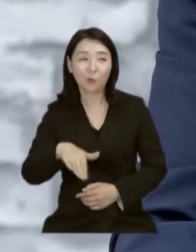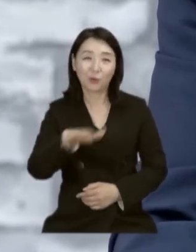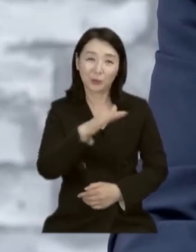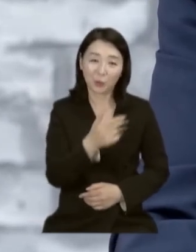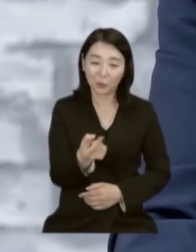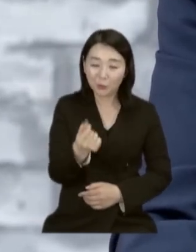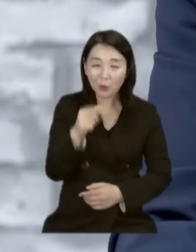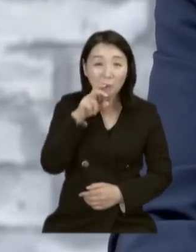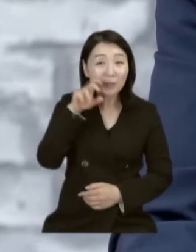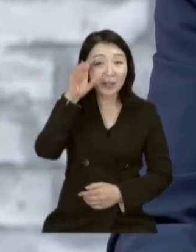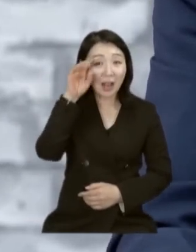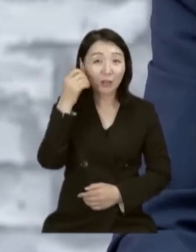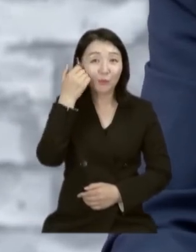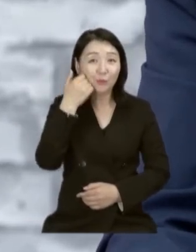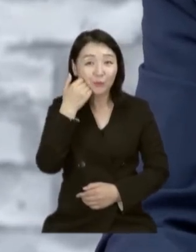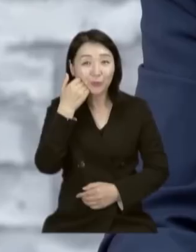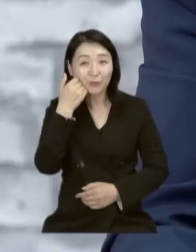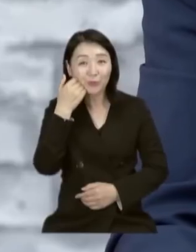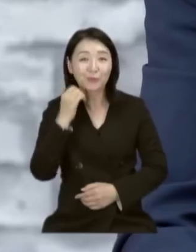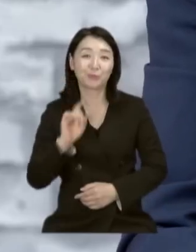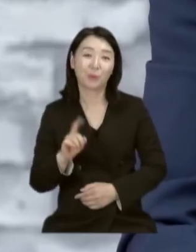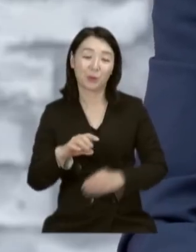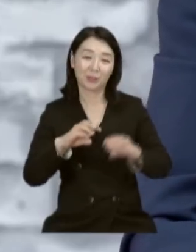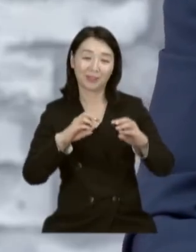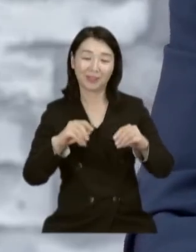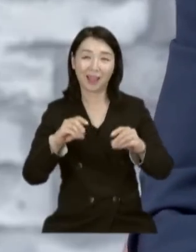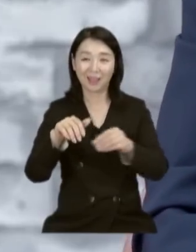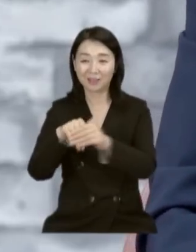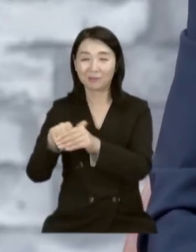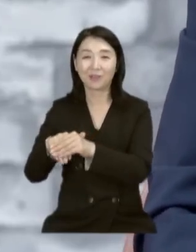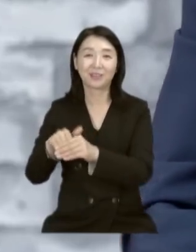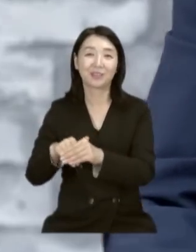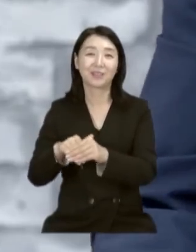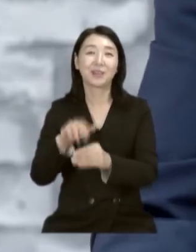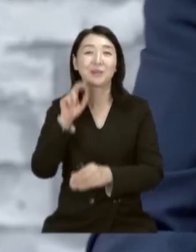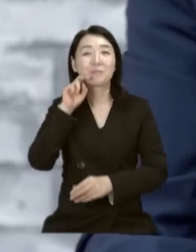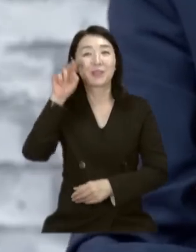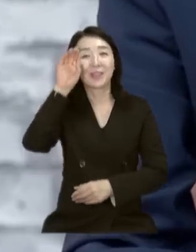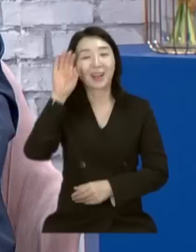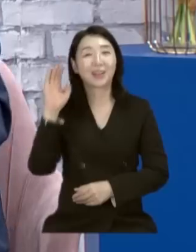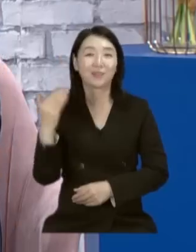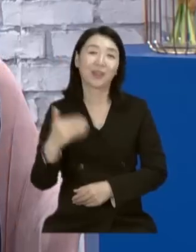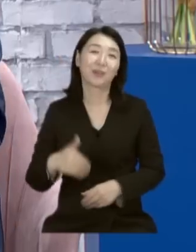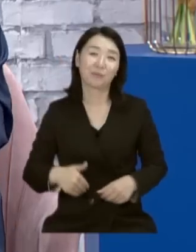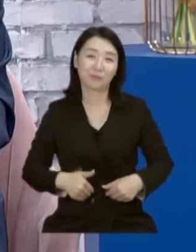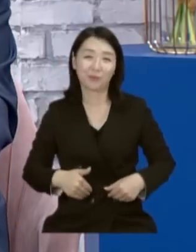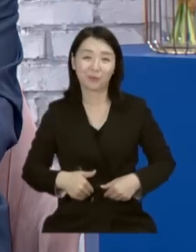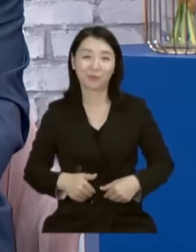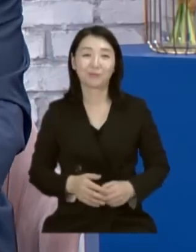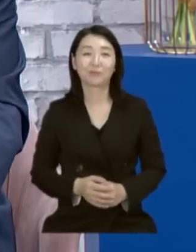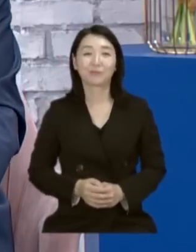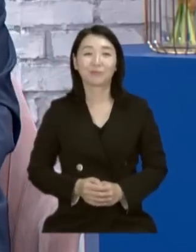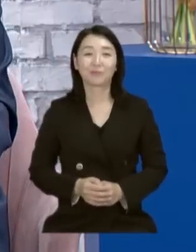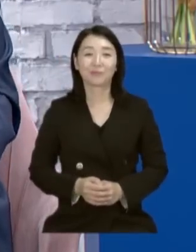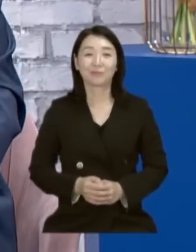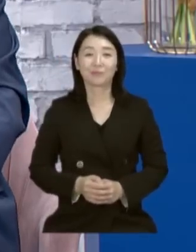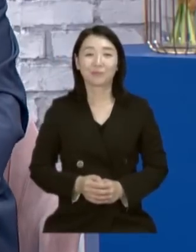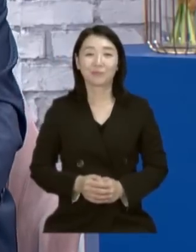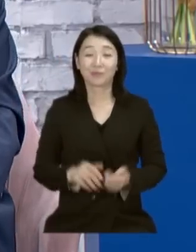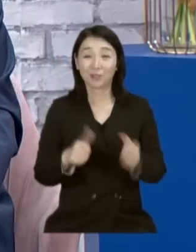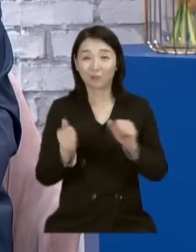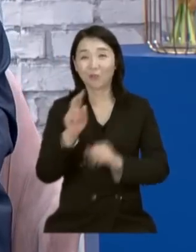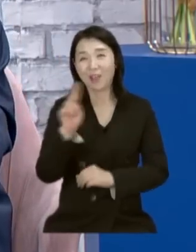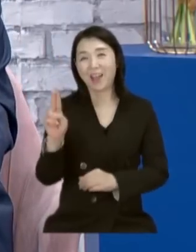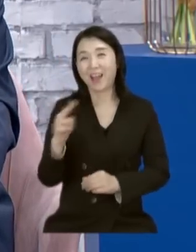우리도 그 작은 미랄이 누군가에게 그 땅에 뿌려지는 미랄이 돼야 되지 그럼. 않을까 하는 그런 마음을 갖기는 해요. 예.